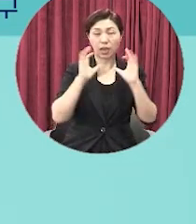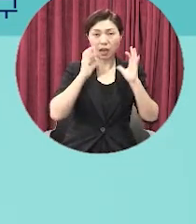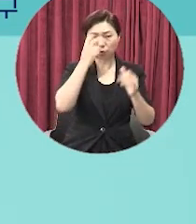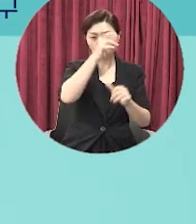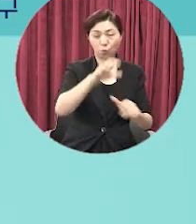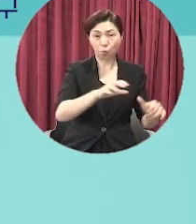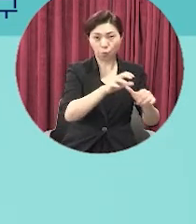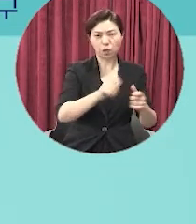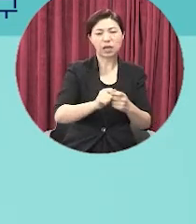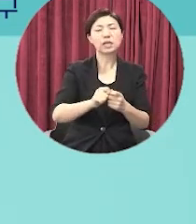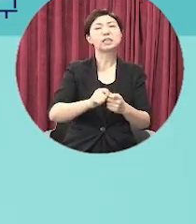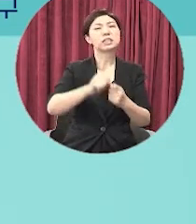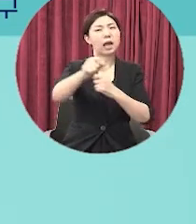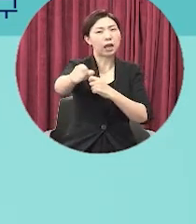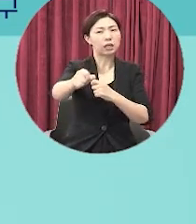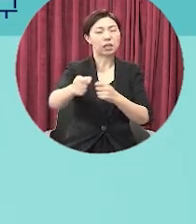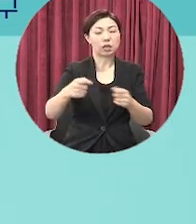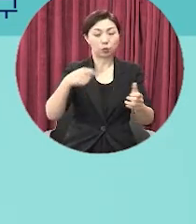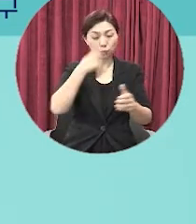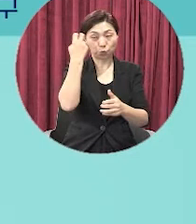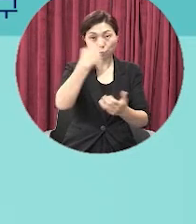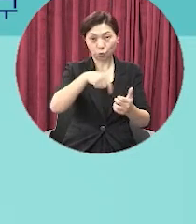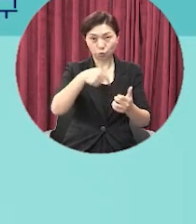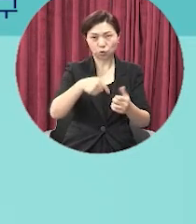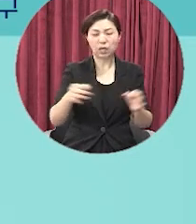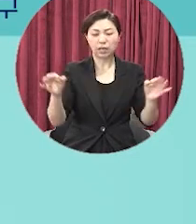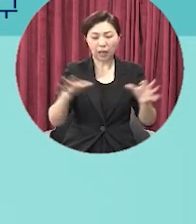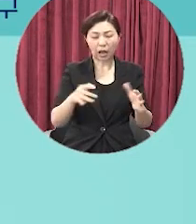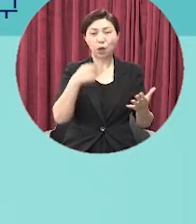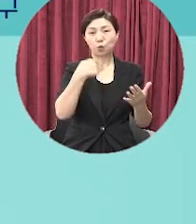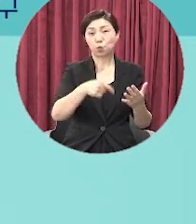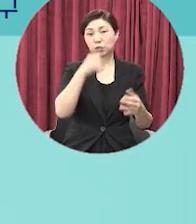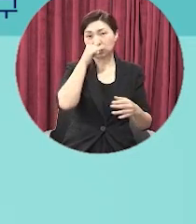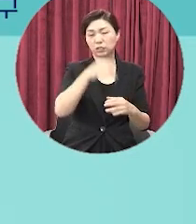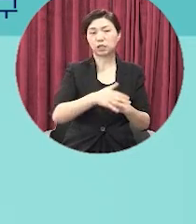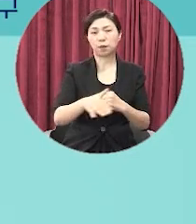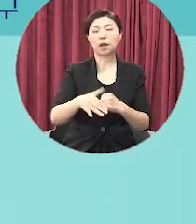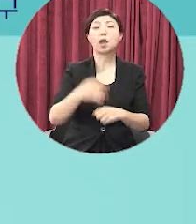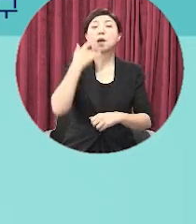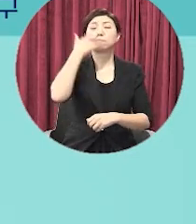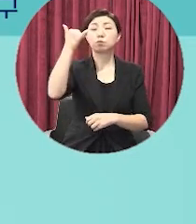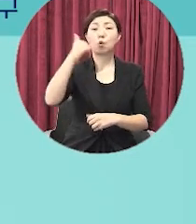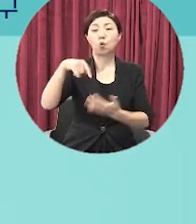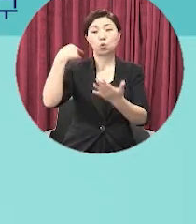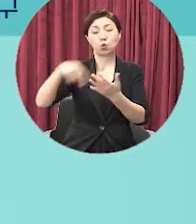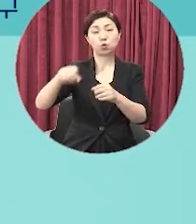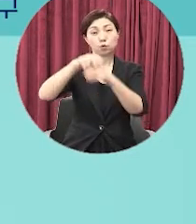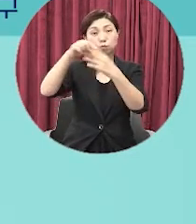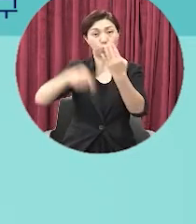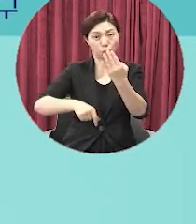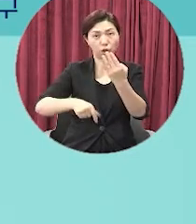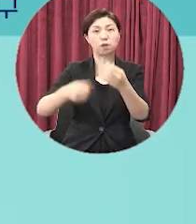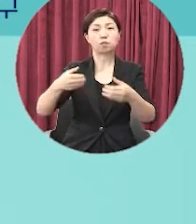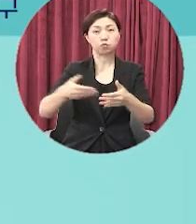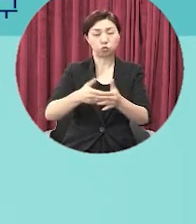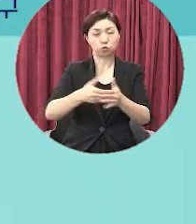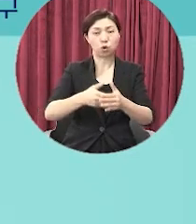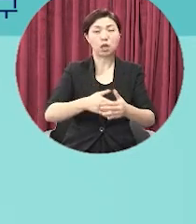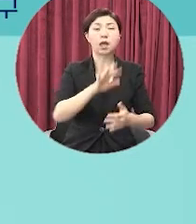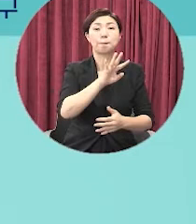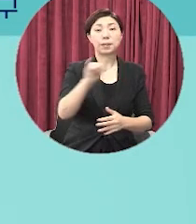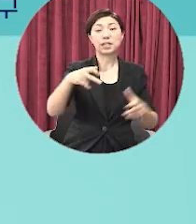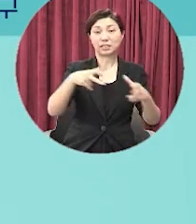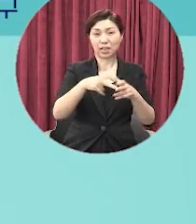상기 돌봄서비스 트 부모교육 프로그램 자주 그룹 및 부모 지원 프로그램을 이어온 운행하거나 비장애 형제 자매 프로그램을